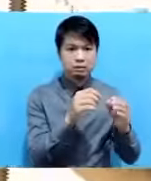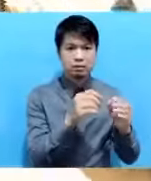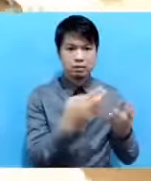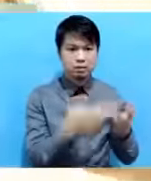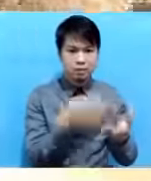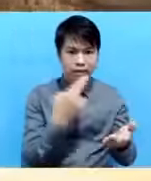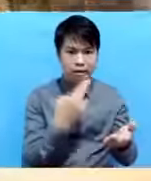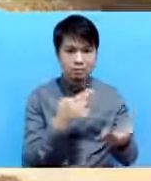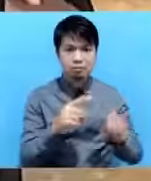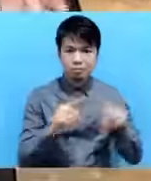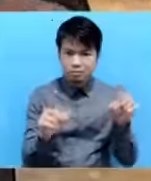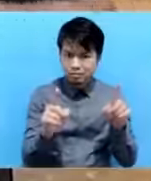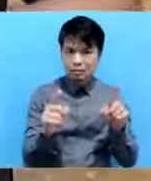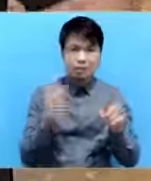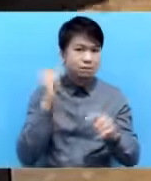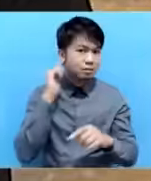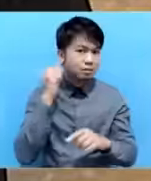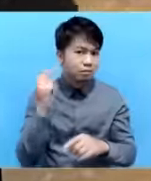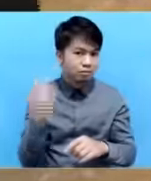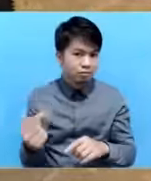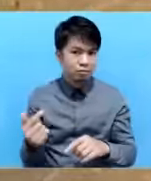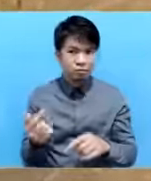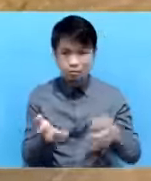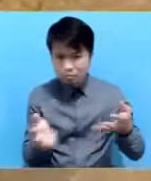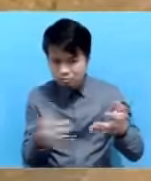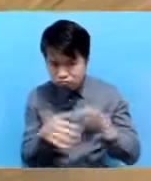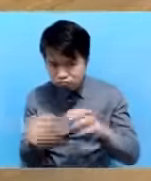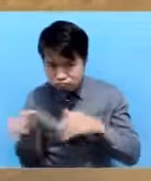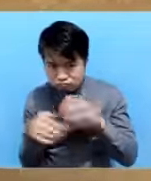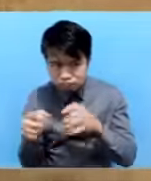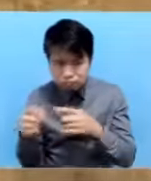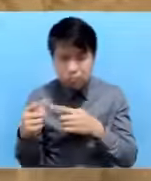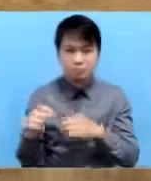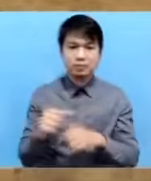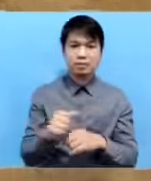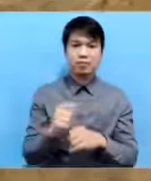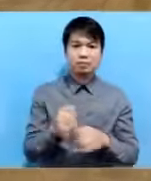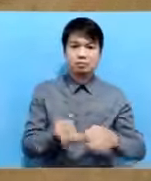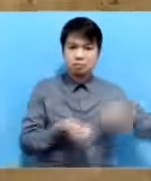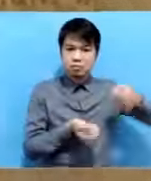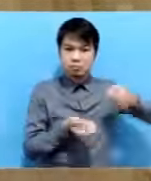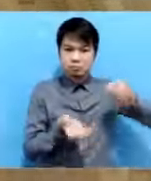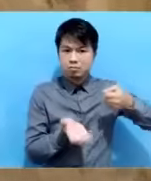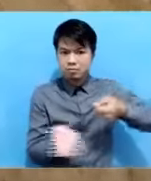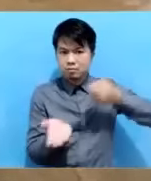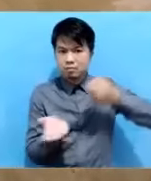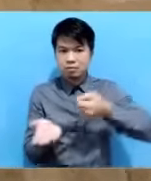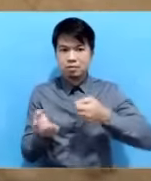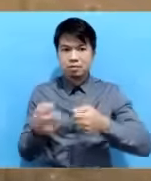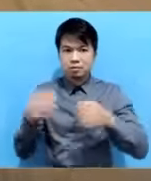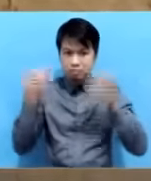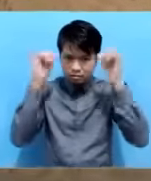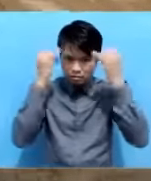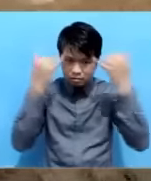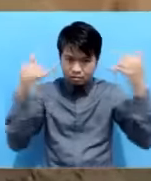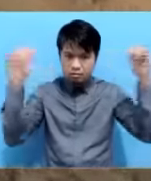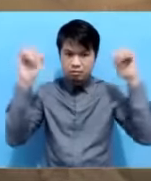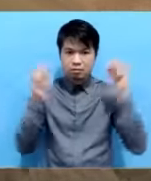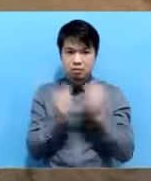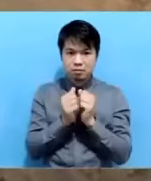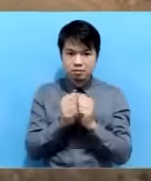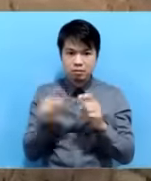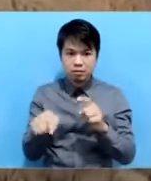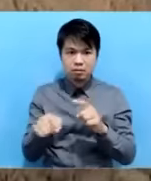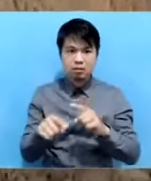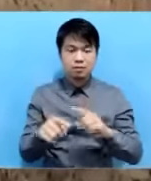ang kanilang aanihin. Imbes na may traktora at kalabaw na katulong ang mga magsasaka, dito sa paglalabadero, daig pa nila ang kalabaw